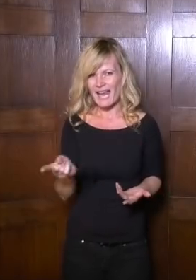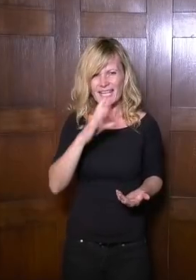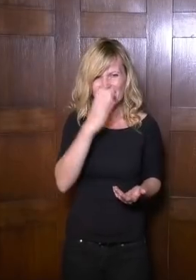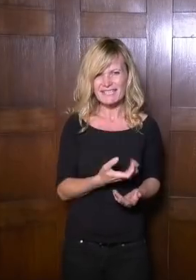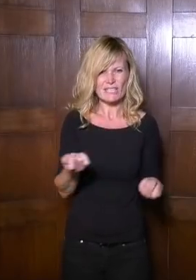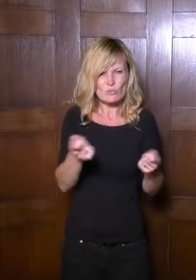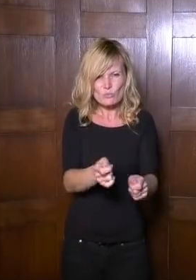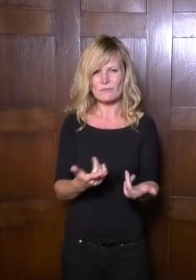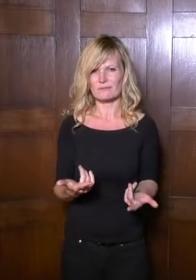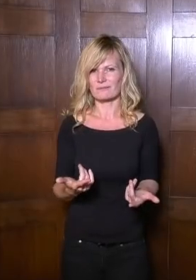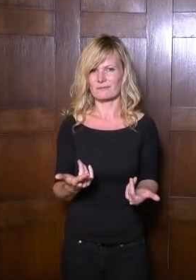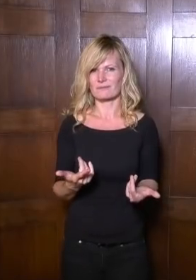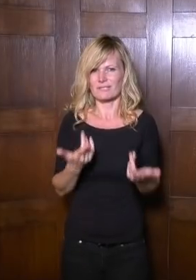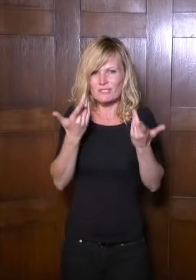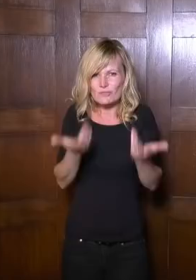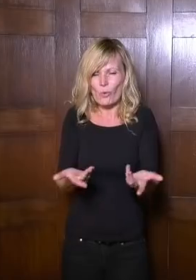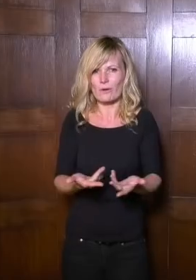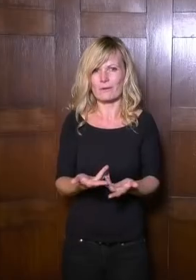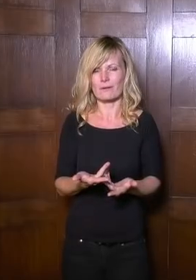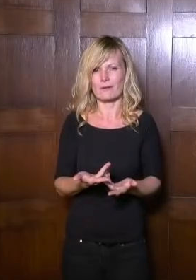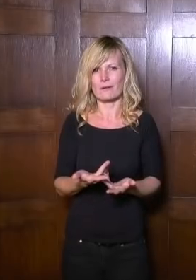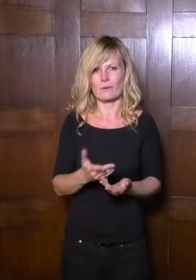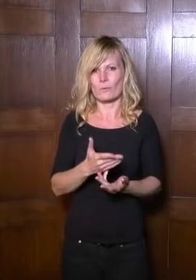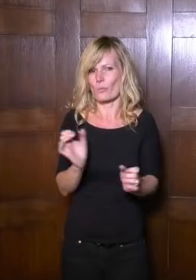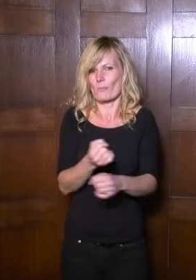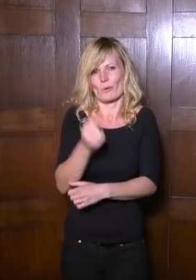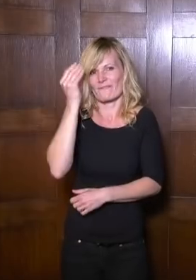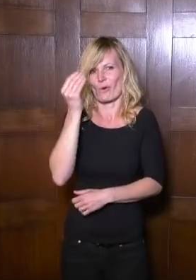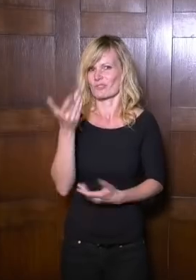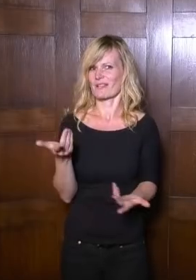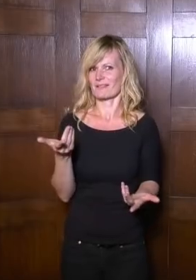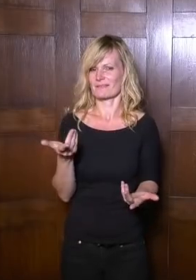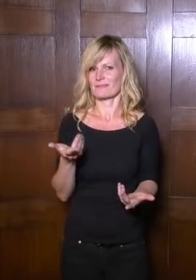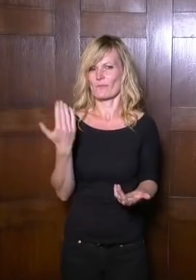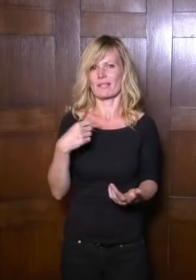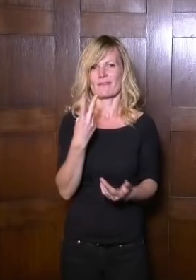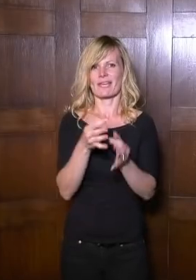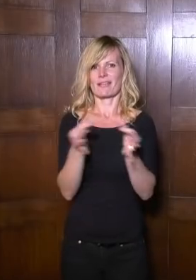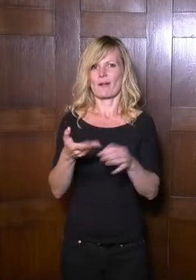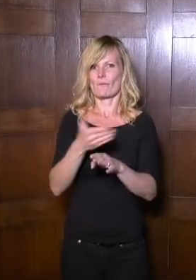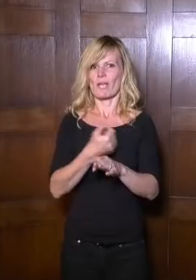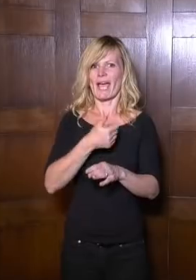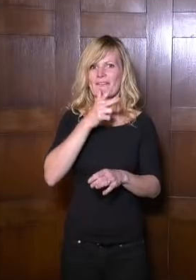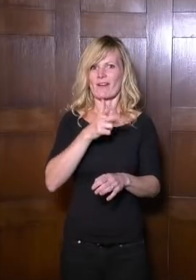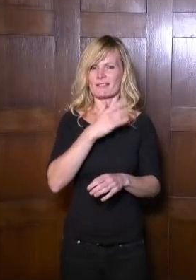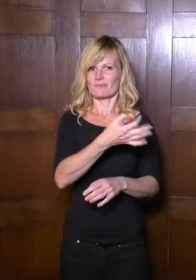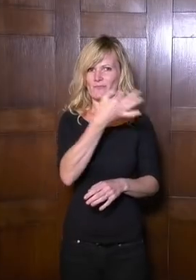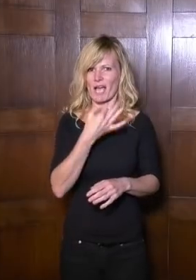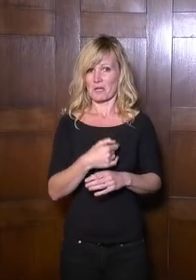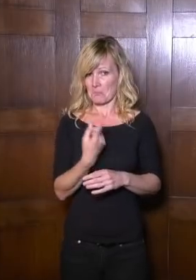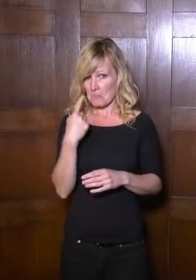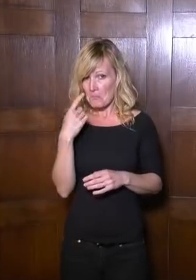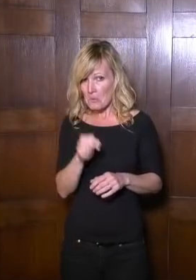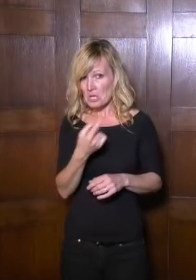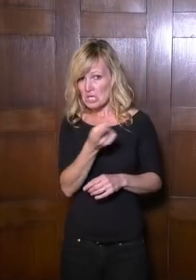alle Kitas schließen, war eine Sache, die unvorstellbar war für viele. Ich kann mich noch erinnern, dass mich zwei Tage vor Herrn Fadi gefragt hat, halten Sie es für möglich? Und ich